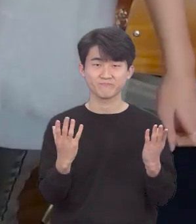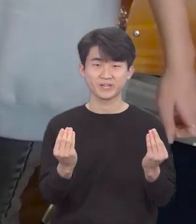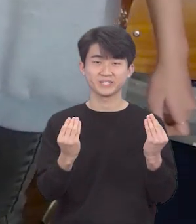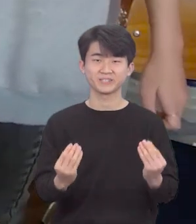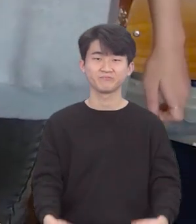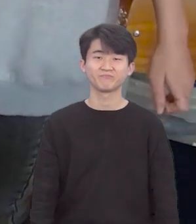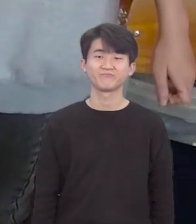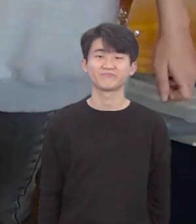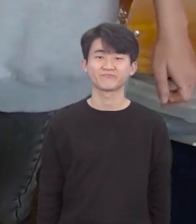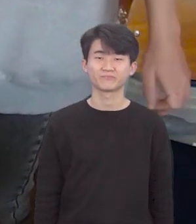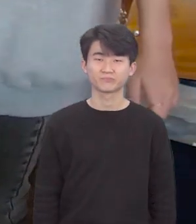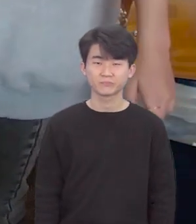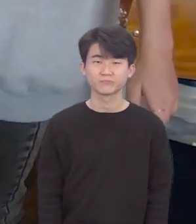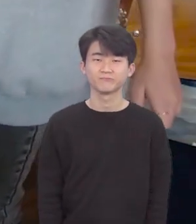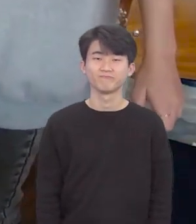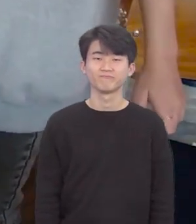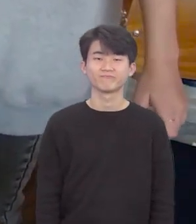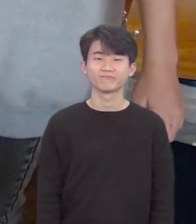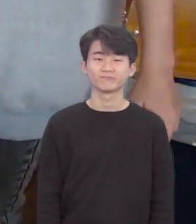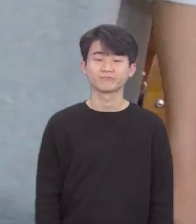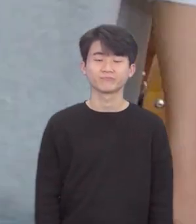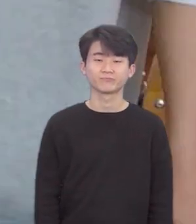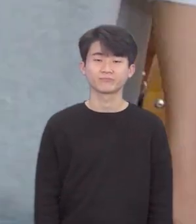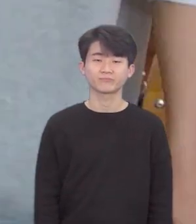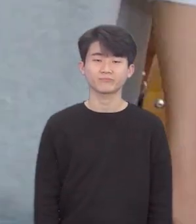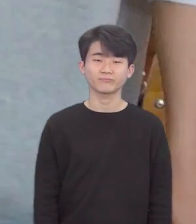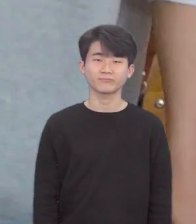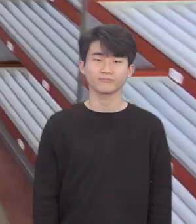감사합니다. 와 대박. 완벽하죠? 어 대박.